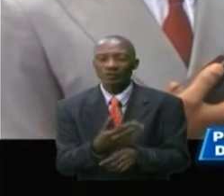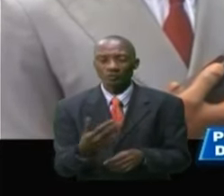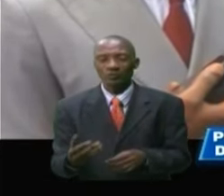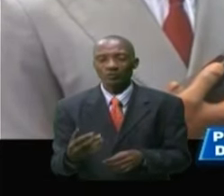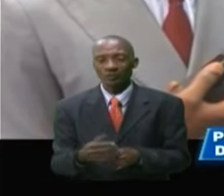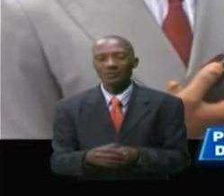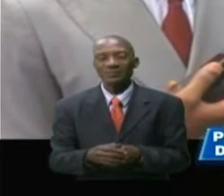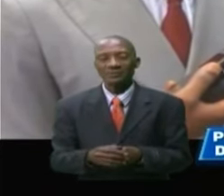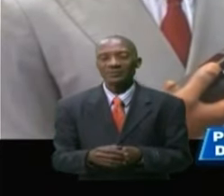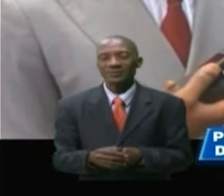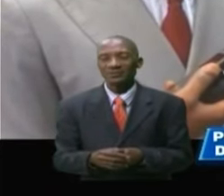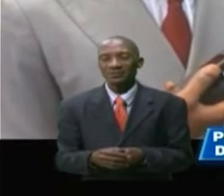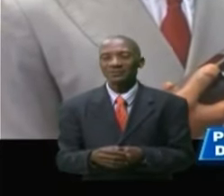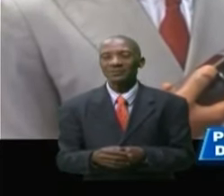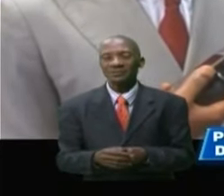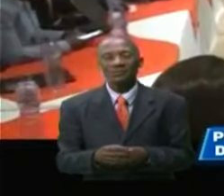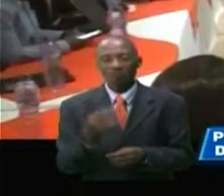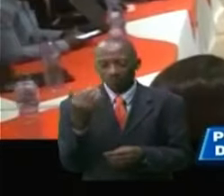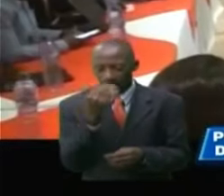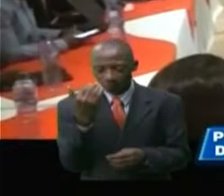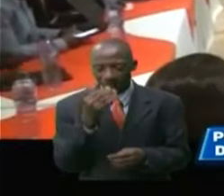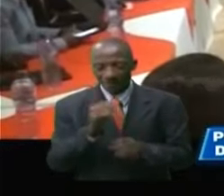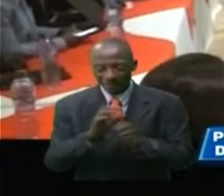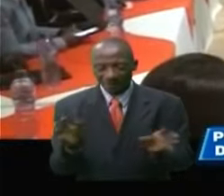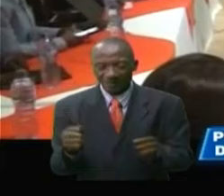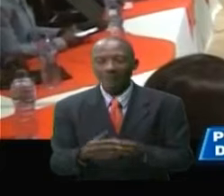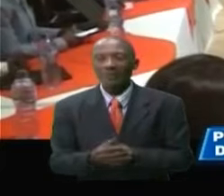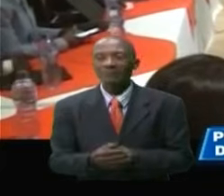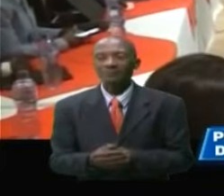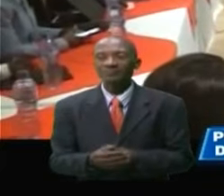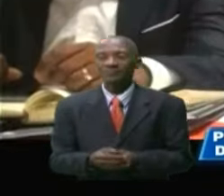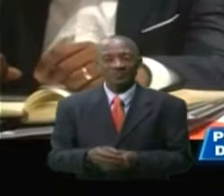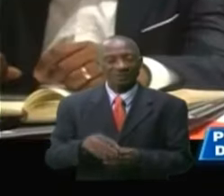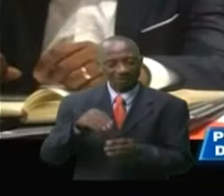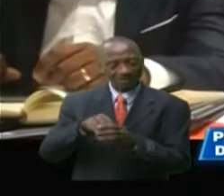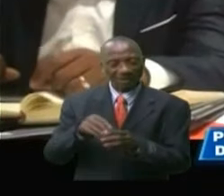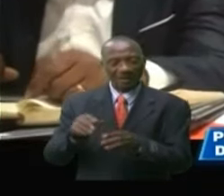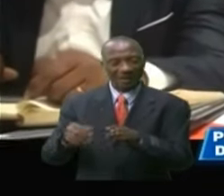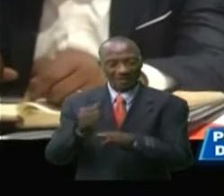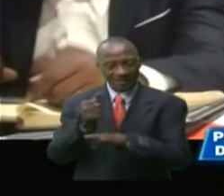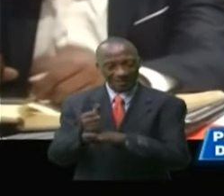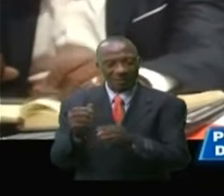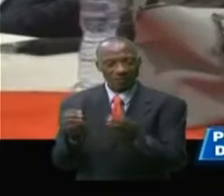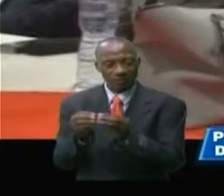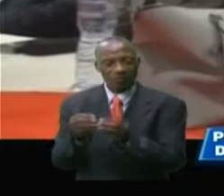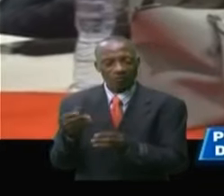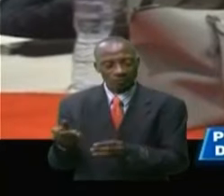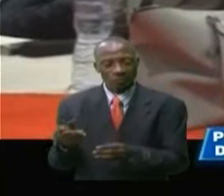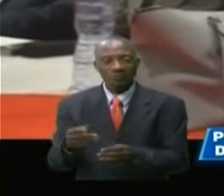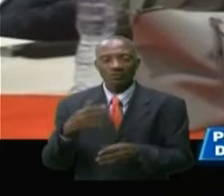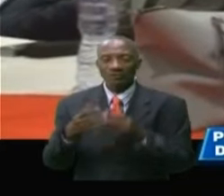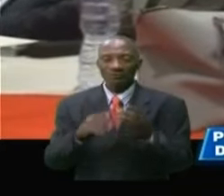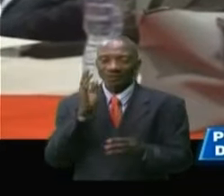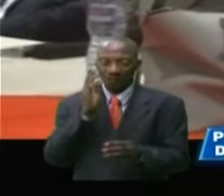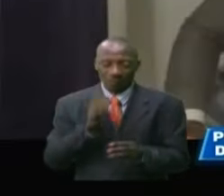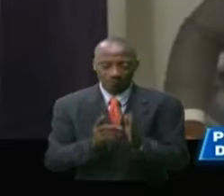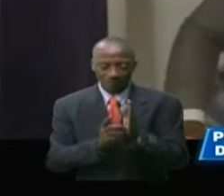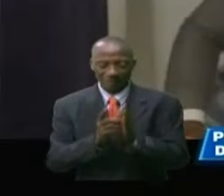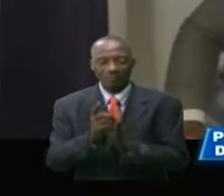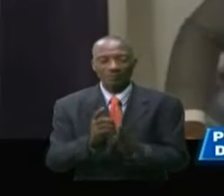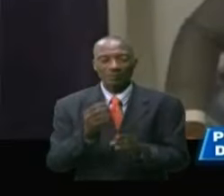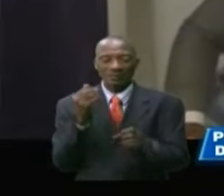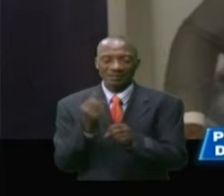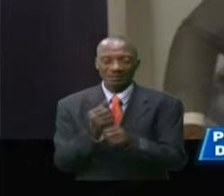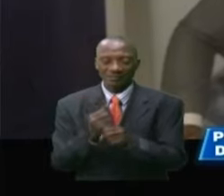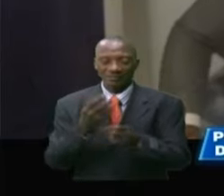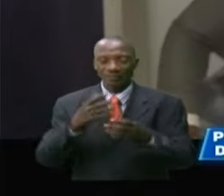de savoir exactement ce qu'on prévoit, ce qu'on fait. À travers la tenue de cet atelier, les fonds spéciaux pour la promotion, l'entrepreneuriat et l'emploi des jeunes,